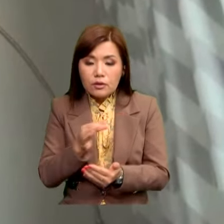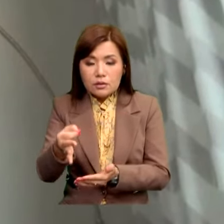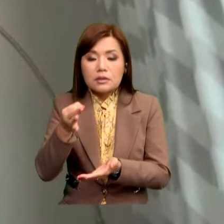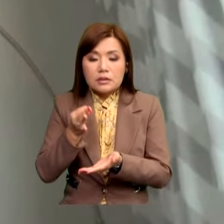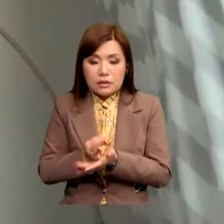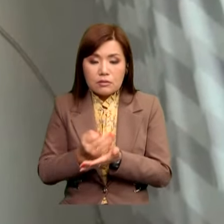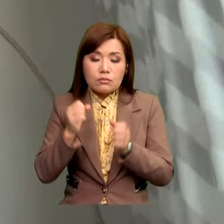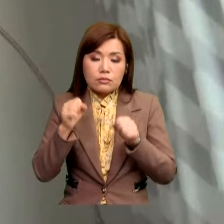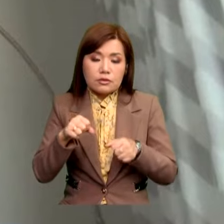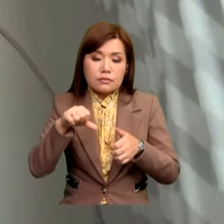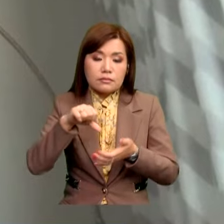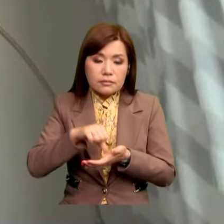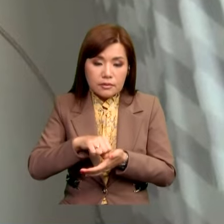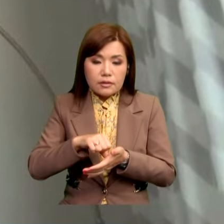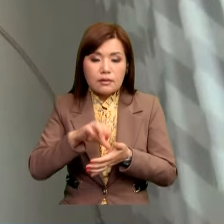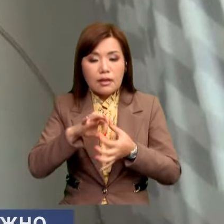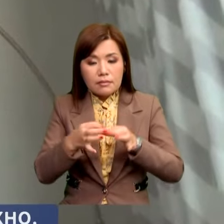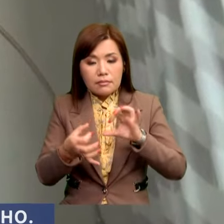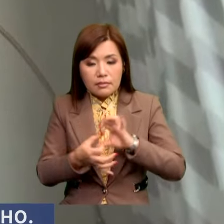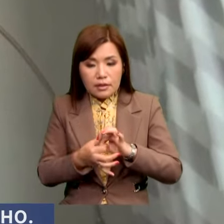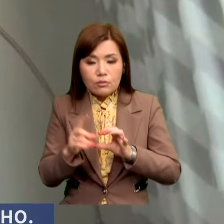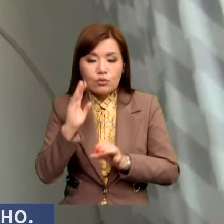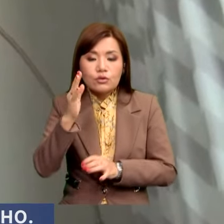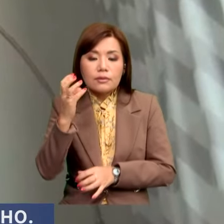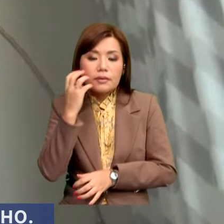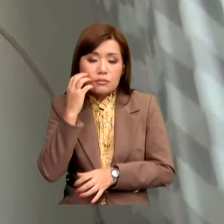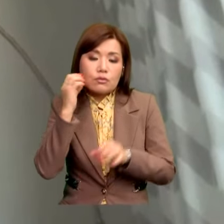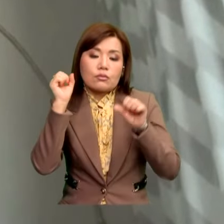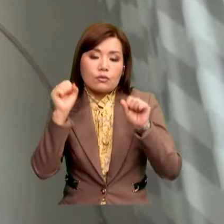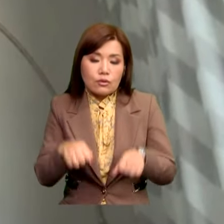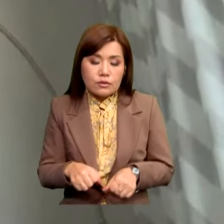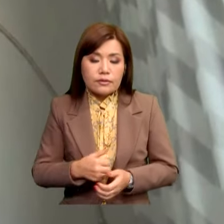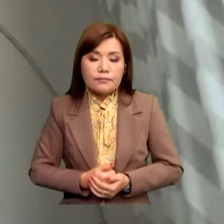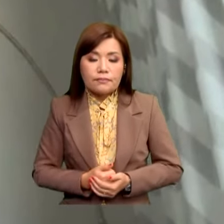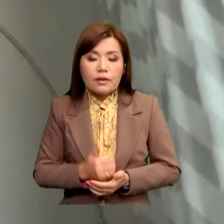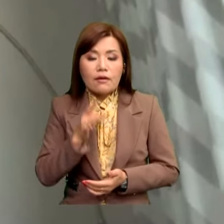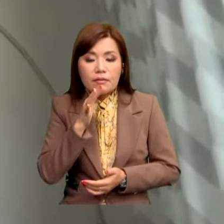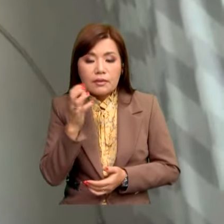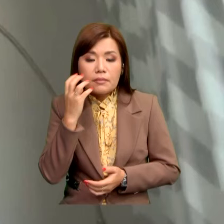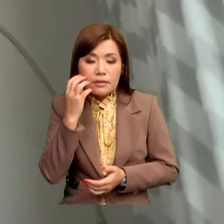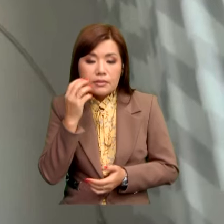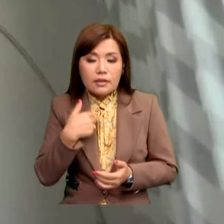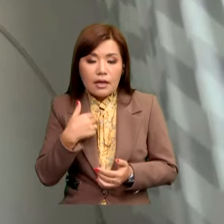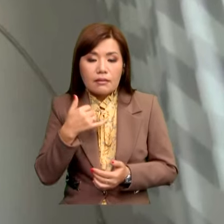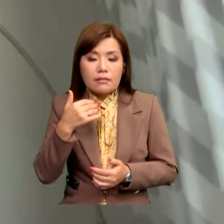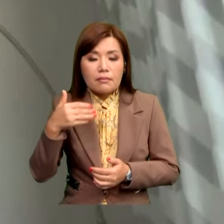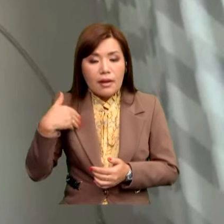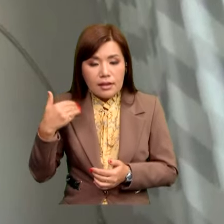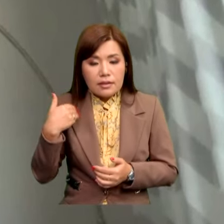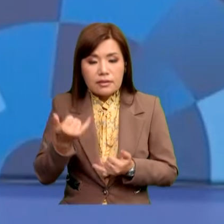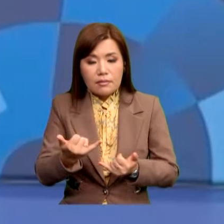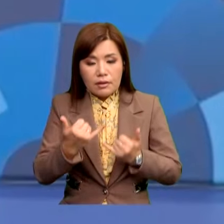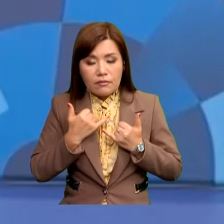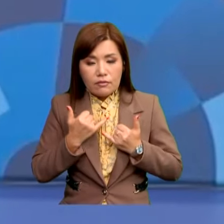And he told me that it's possible and it's even beneficial for the baby and it's even beneficial for my body to do sports while